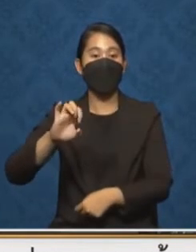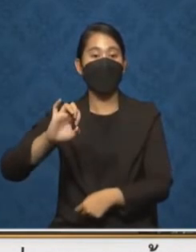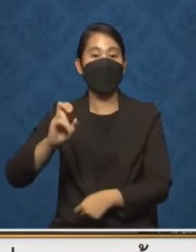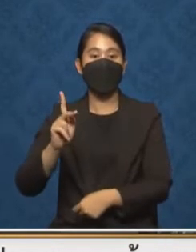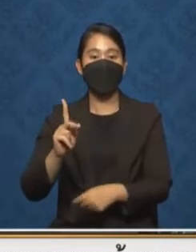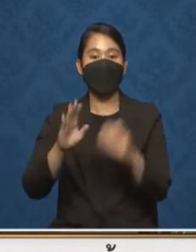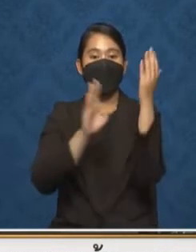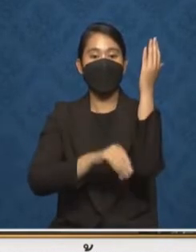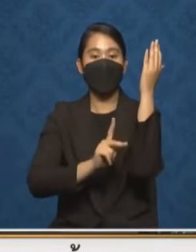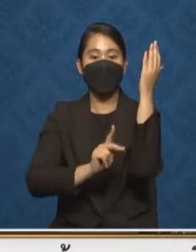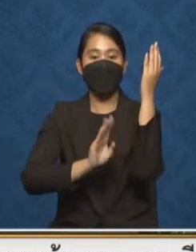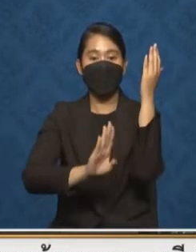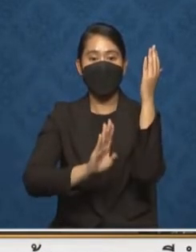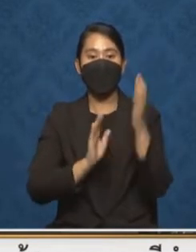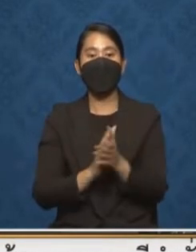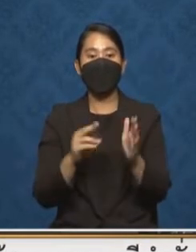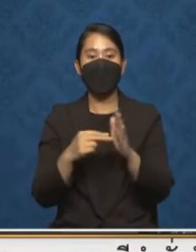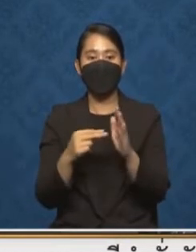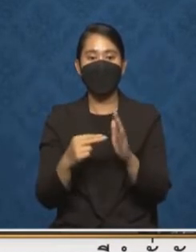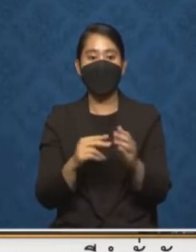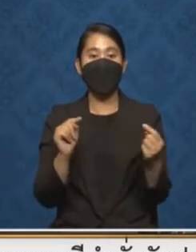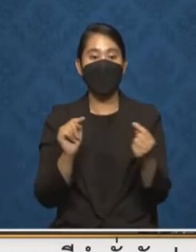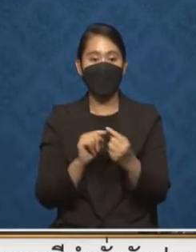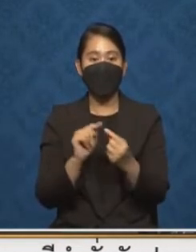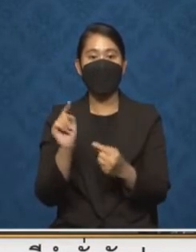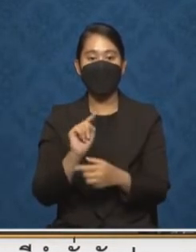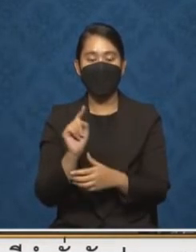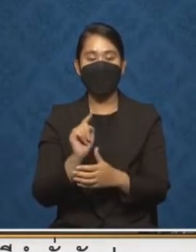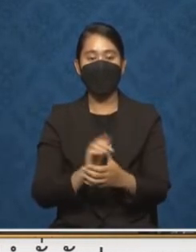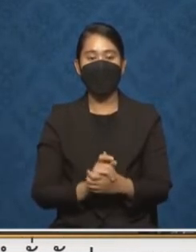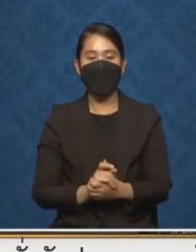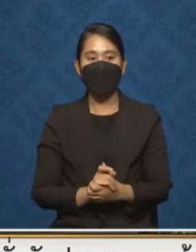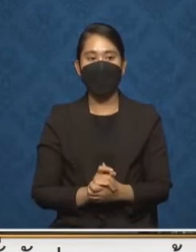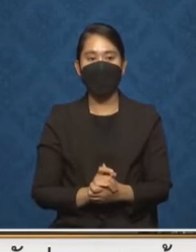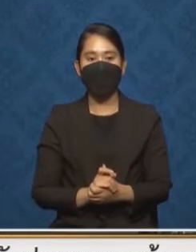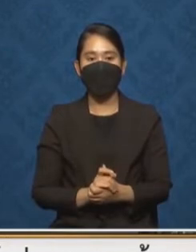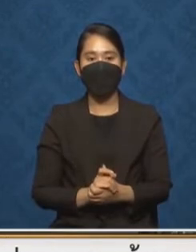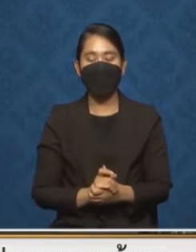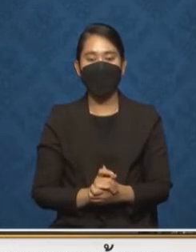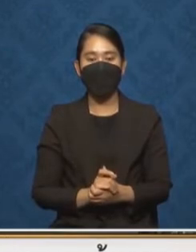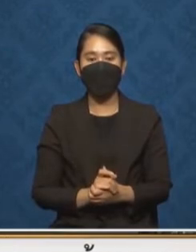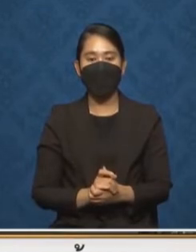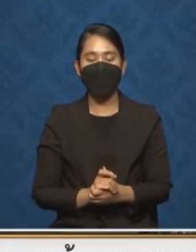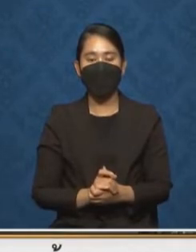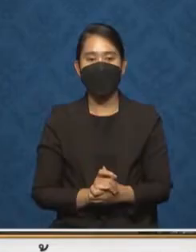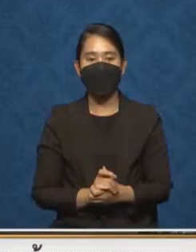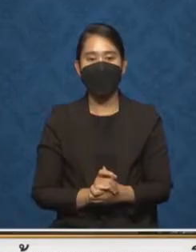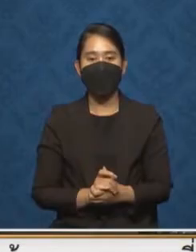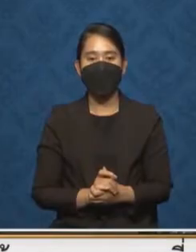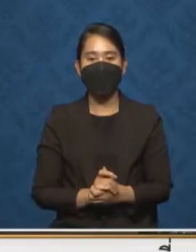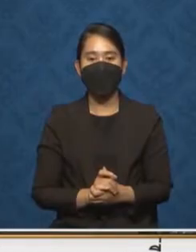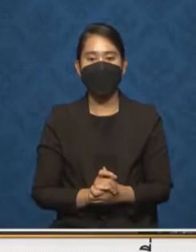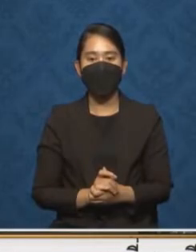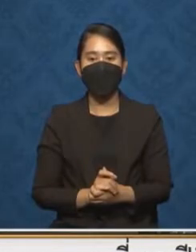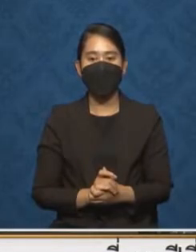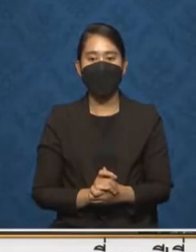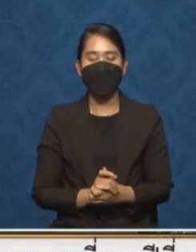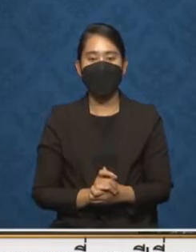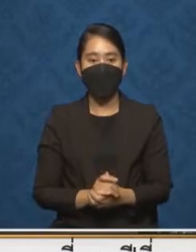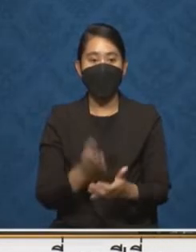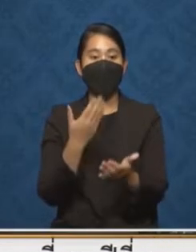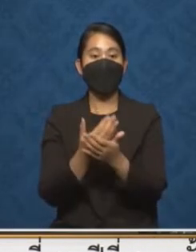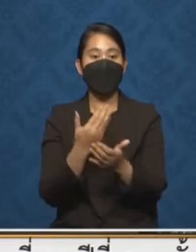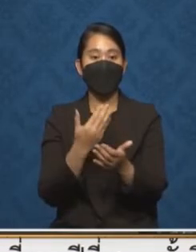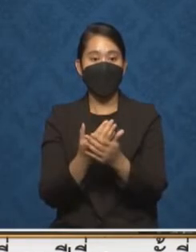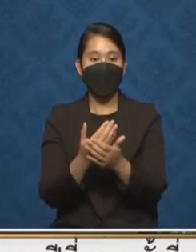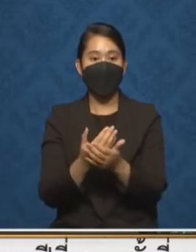ขอต่อกขอคามเป็นธรร กรณีกไม่ฝดราคาสัหาริม mukerและค่าทดแท่งการเว